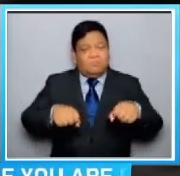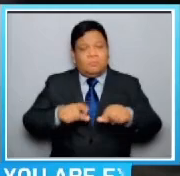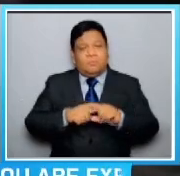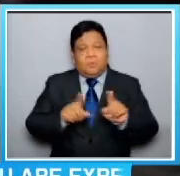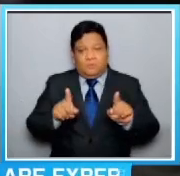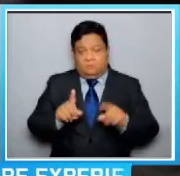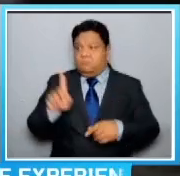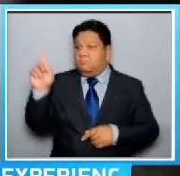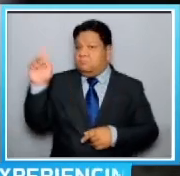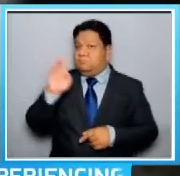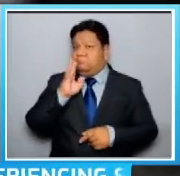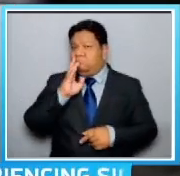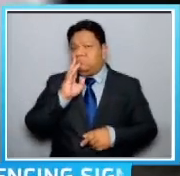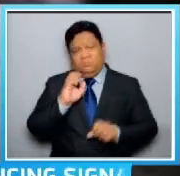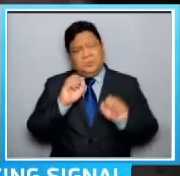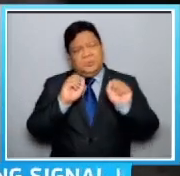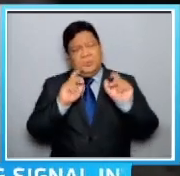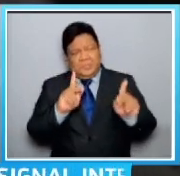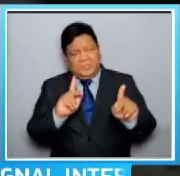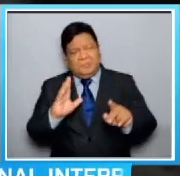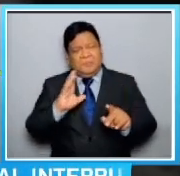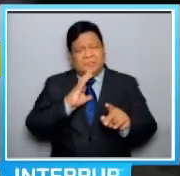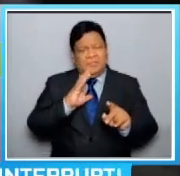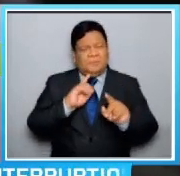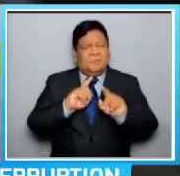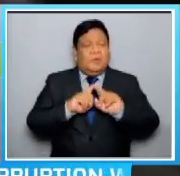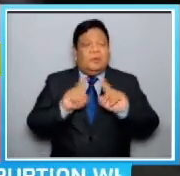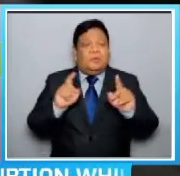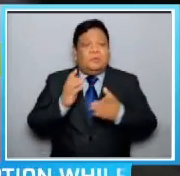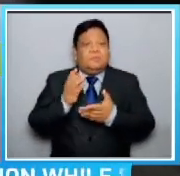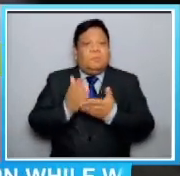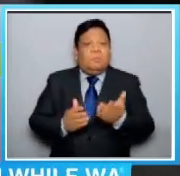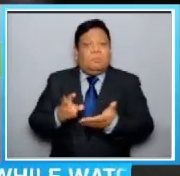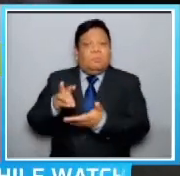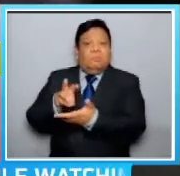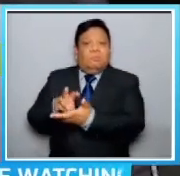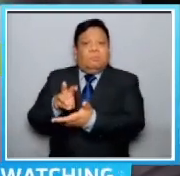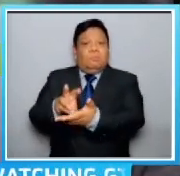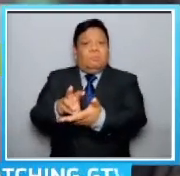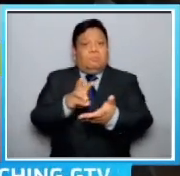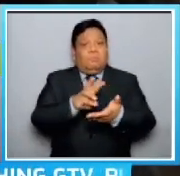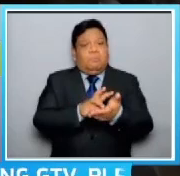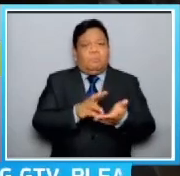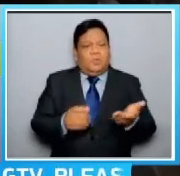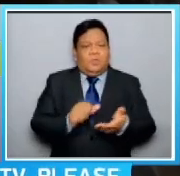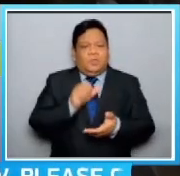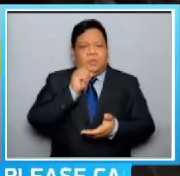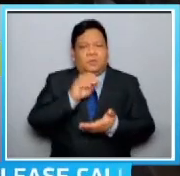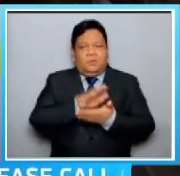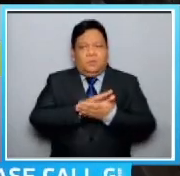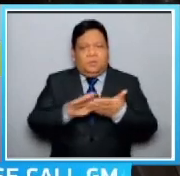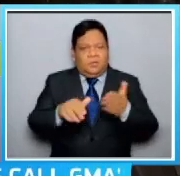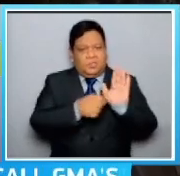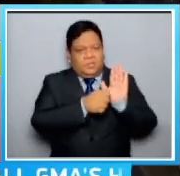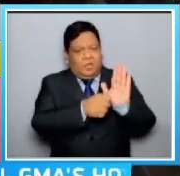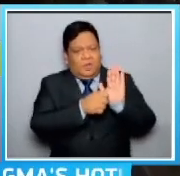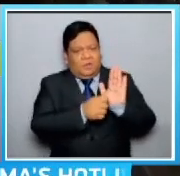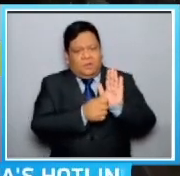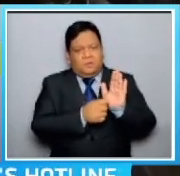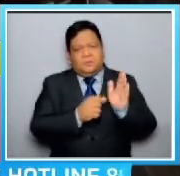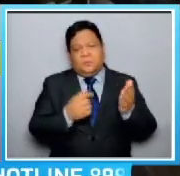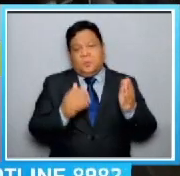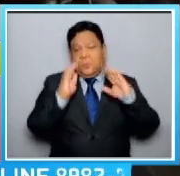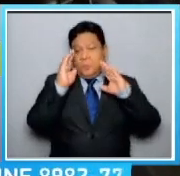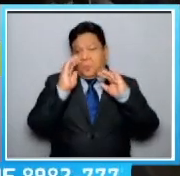kaso, syempre ano lang po, yung ibang lugar na hindi maayos yung sign nga po siya. Ayusin na lang po yung sa ano